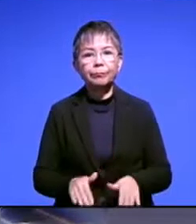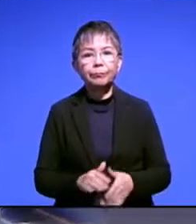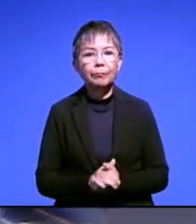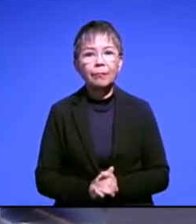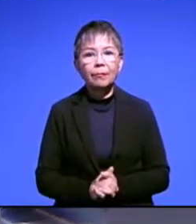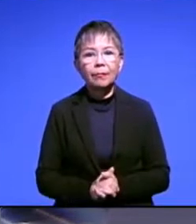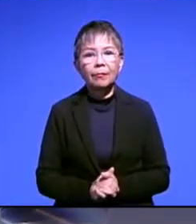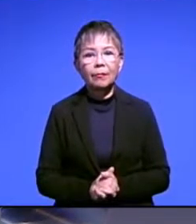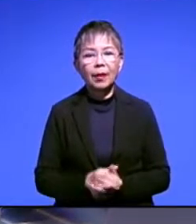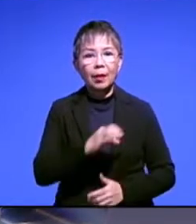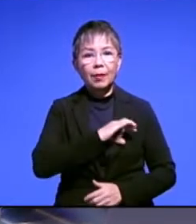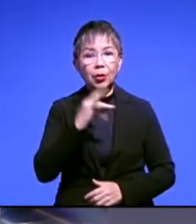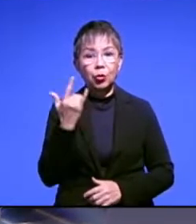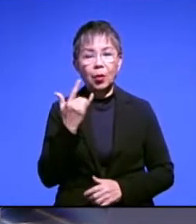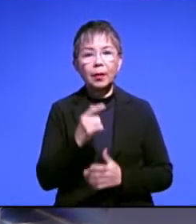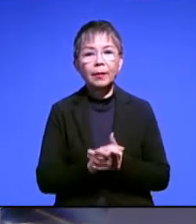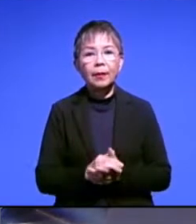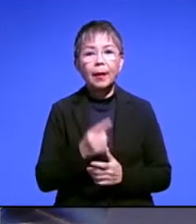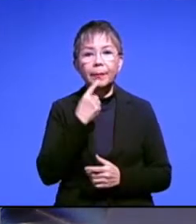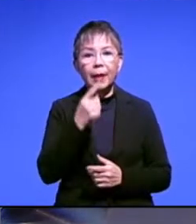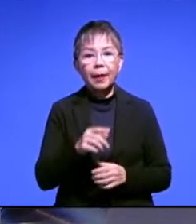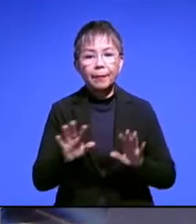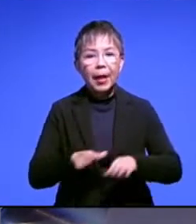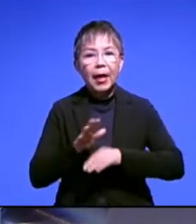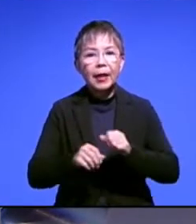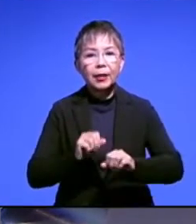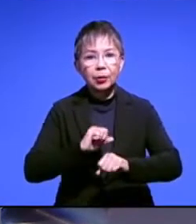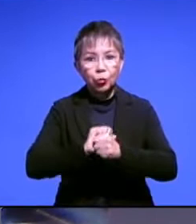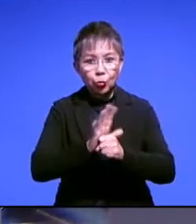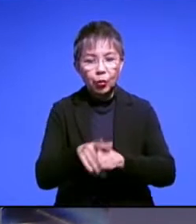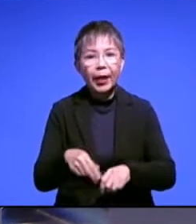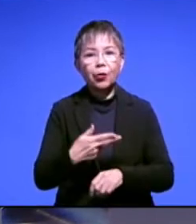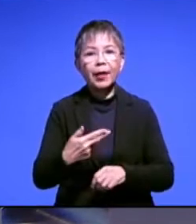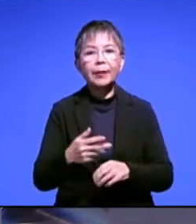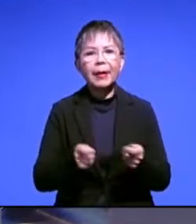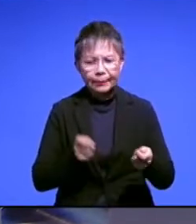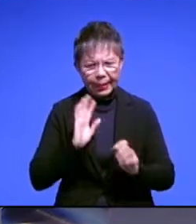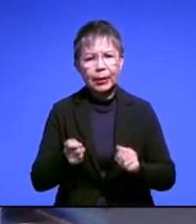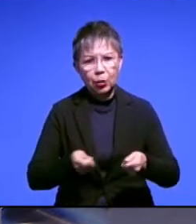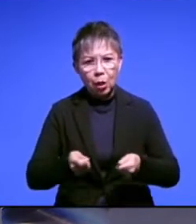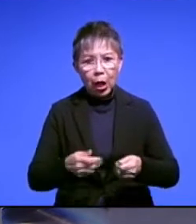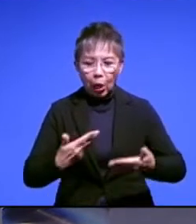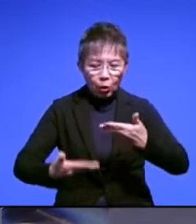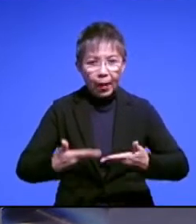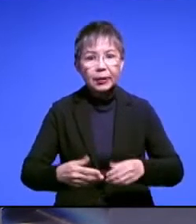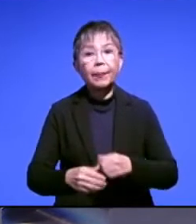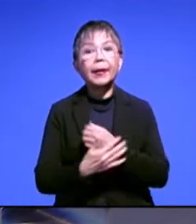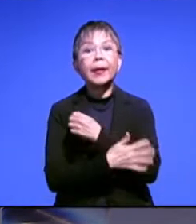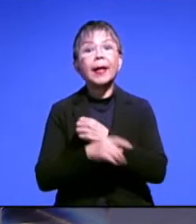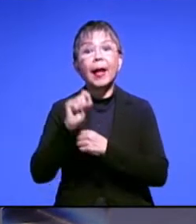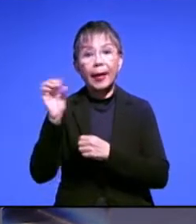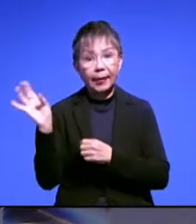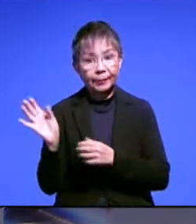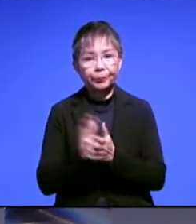hai sementara itu presiden joko widodo mengklaim penanganan coffee 19 di tanah air masih terkendali dibandingkan dengan negara lain